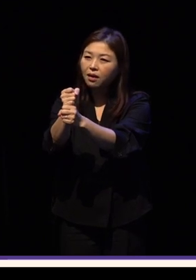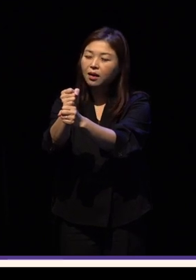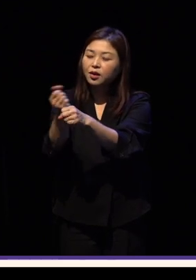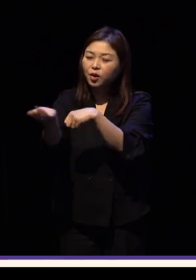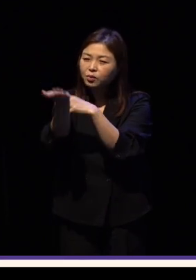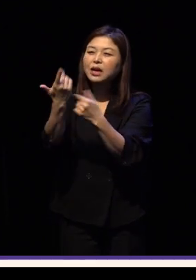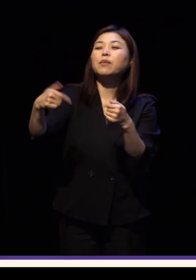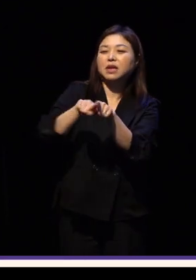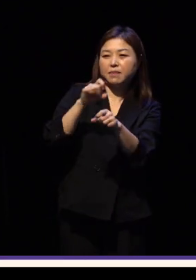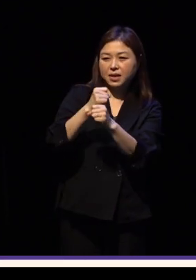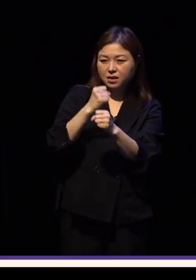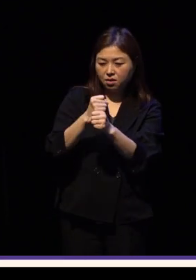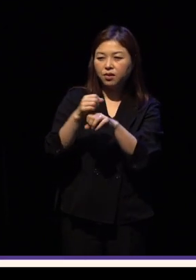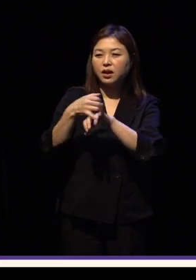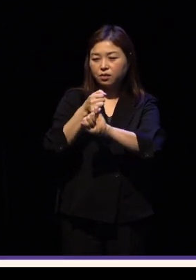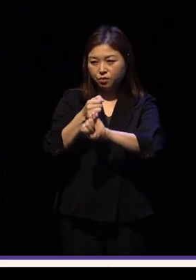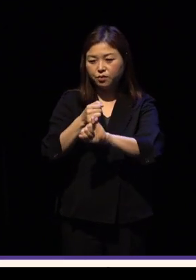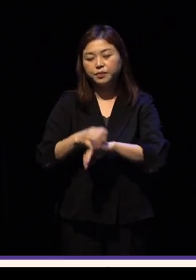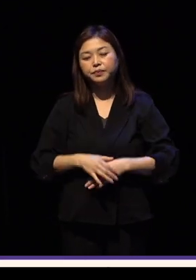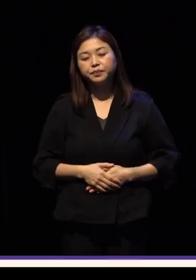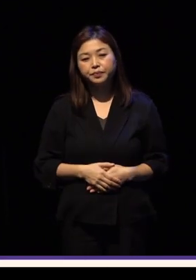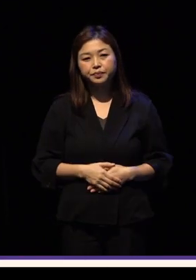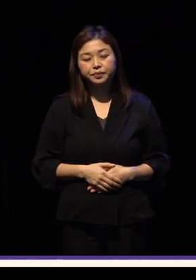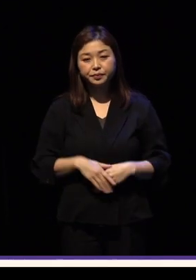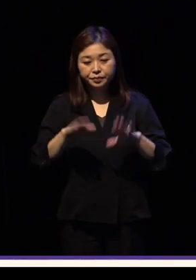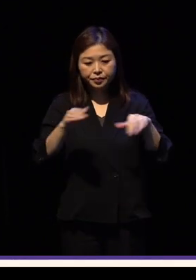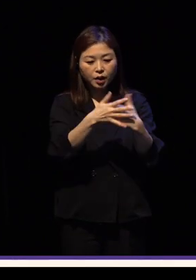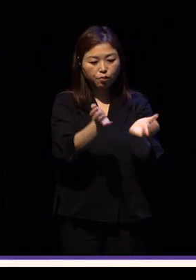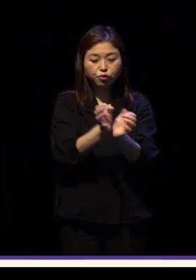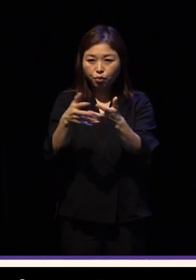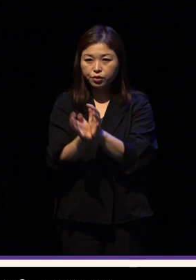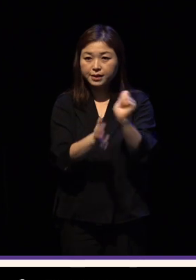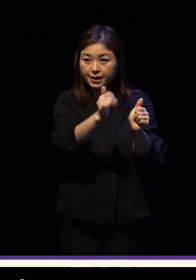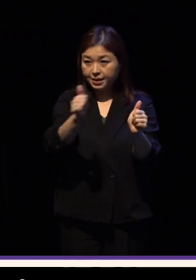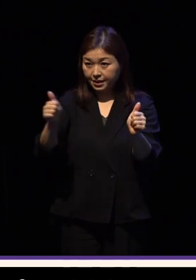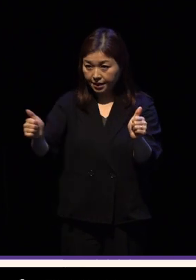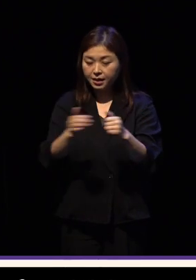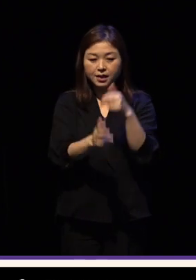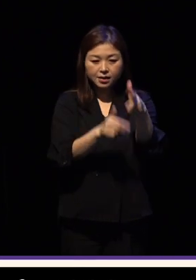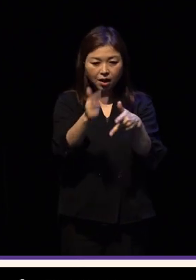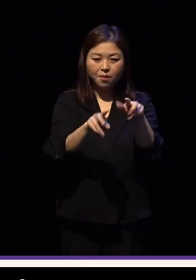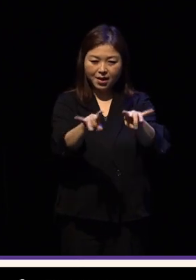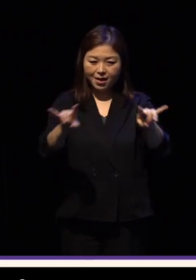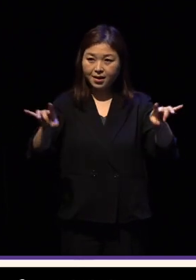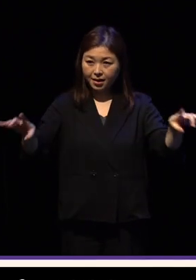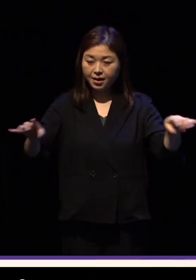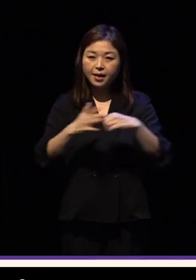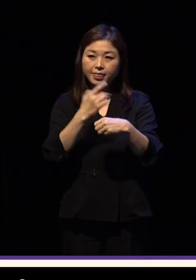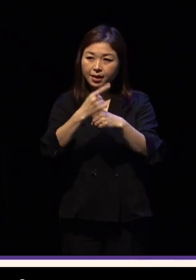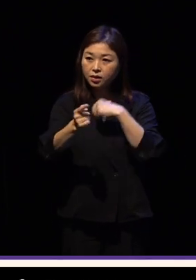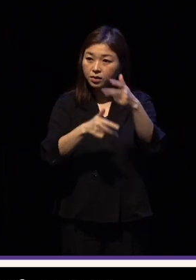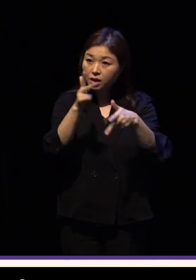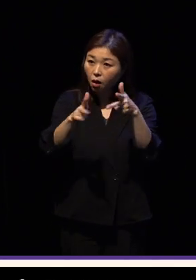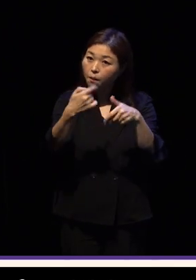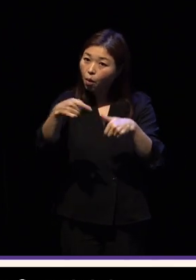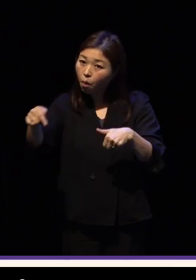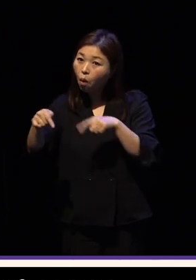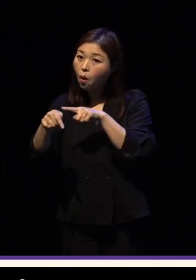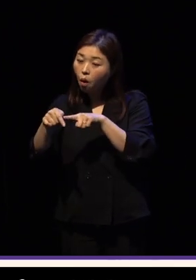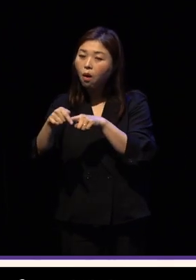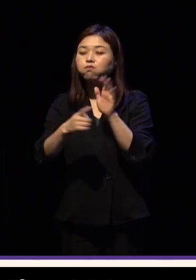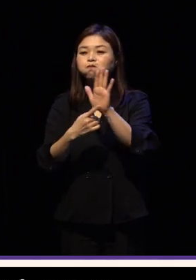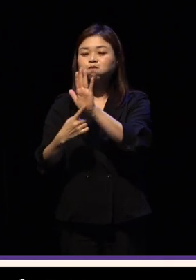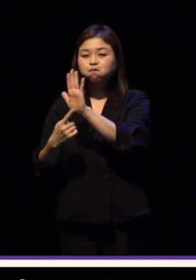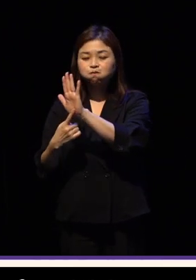드립니다. 이제 그 우리 부서장들이 각 사업별로 내년 사업들이 어떻게